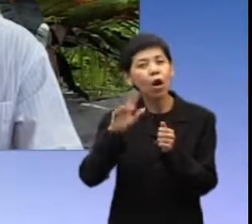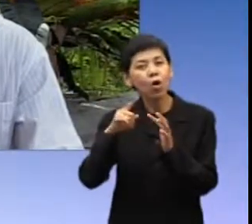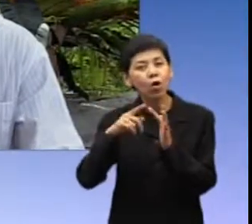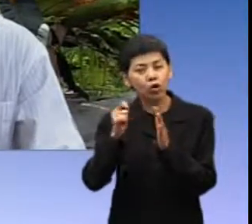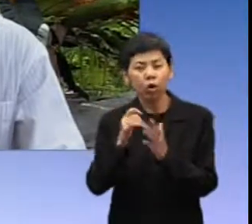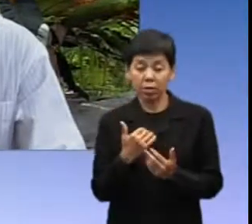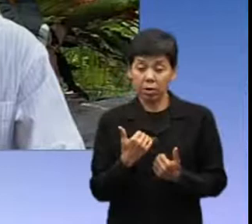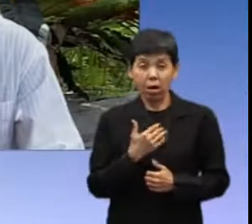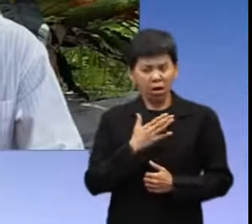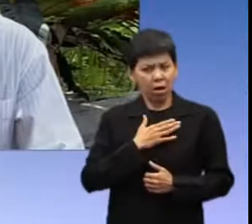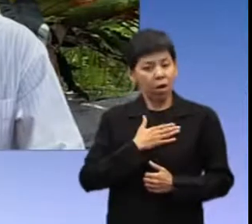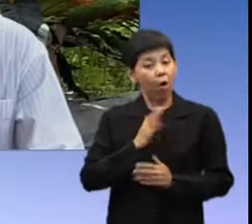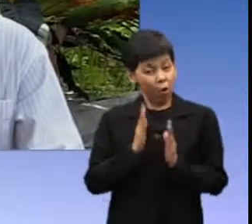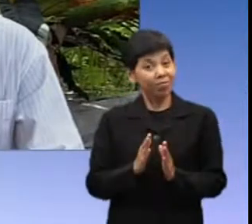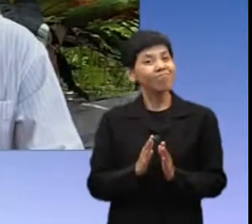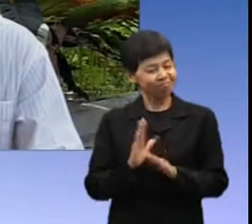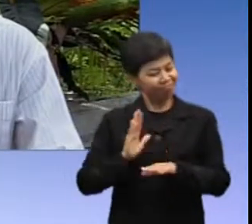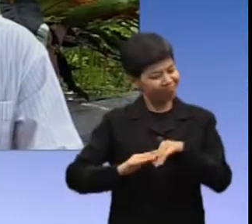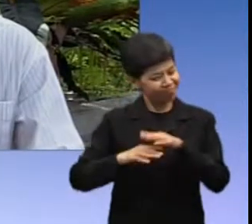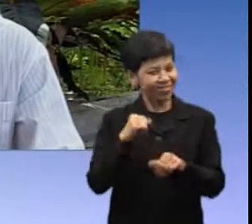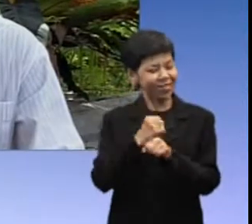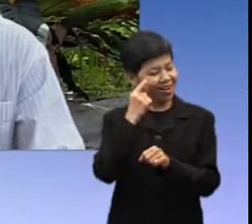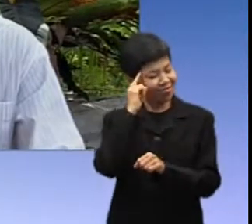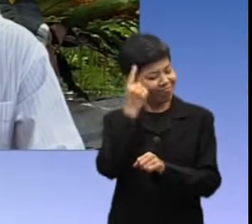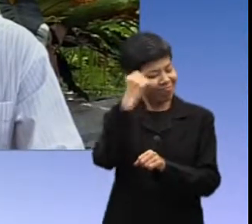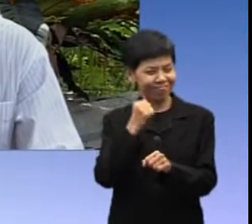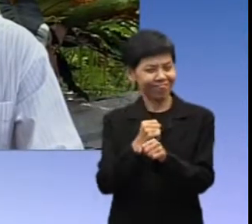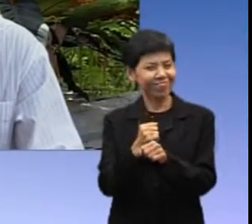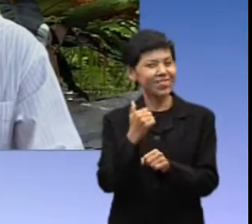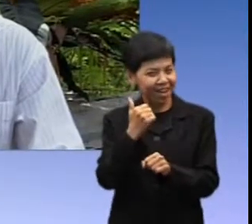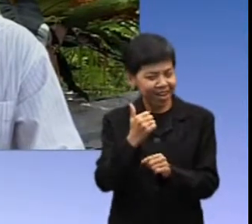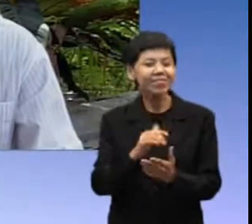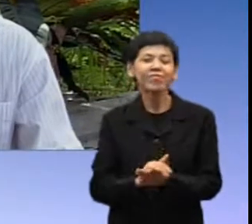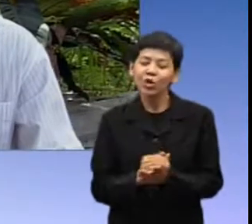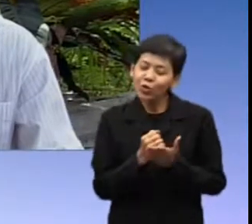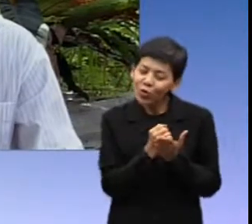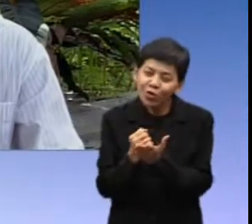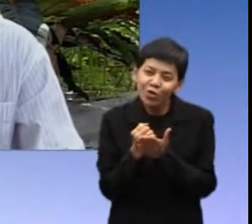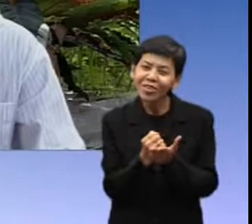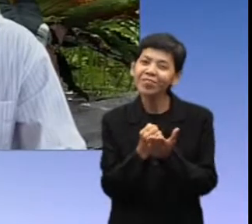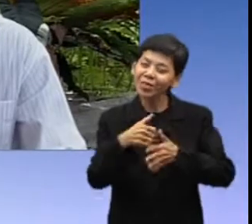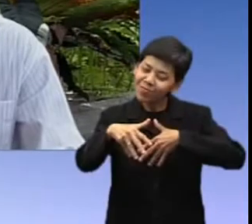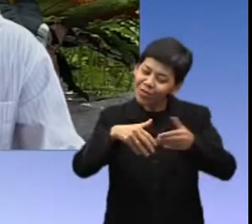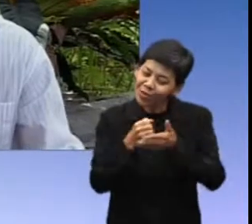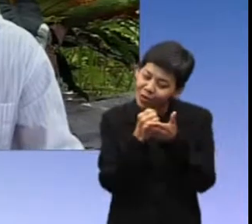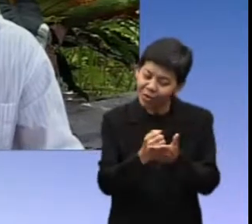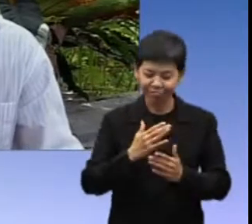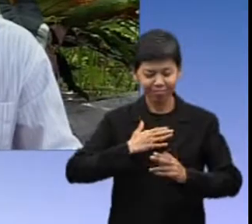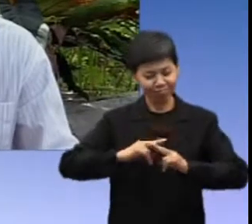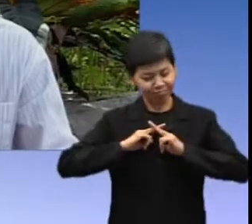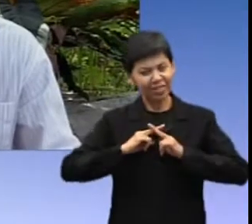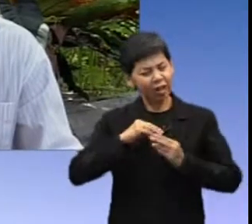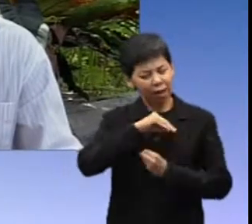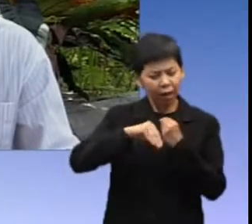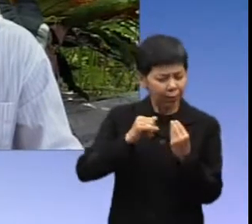ภอปากช่องให้รู้ว่าคนปากช่องนั้นก็มีฝีมือมีความคิดที่สร้างสรรค์เพื่อช่วยเหลือชุมชนช่วยเหลือตัว